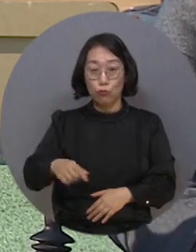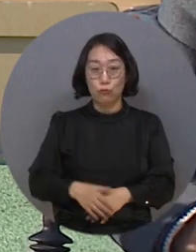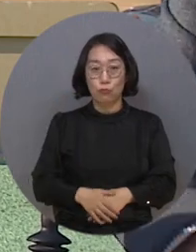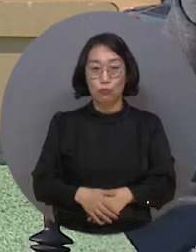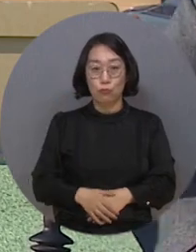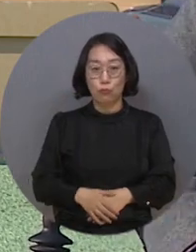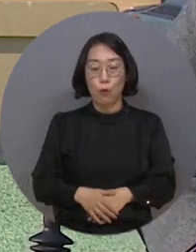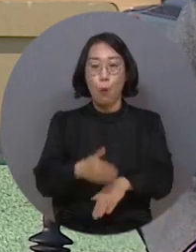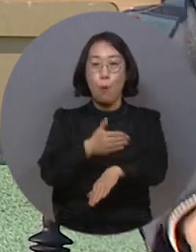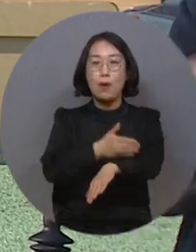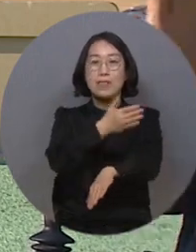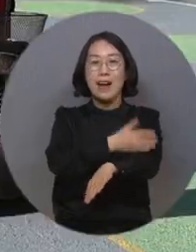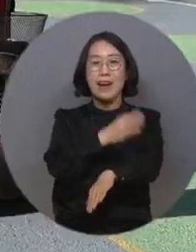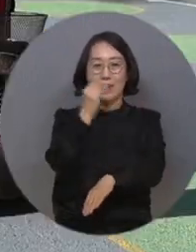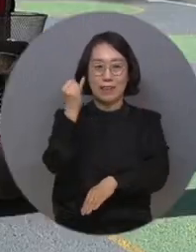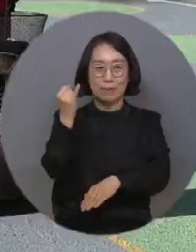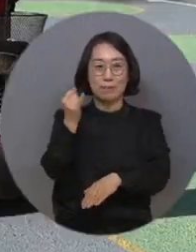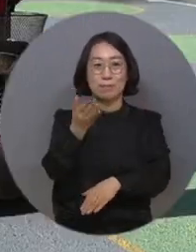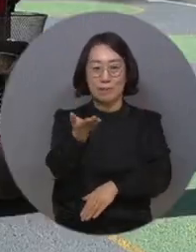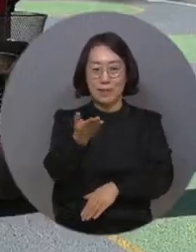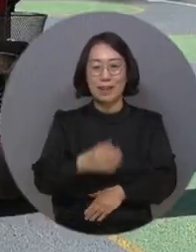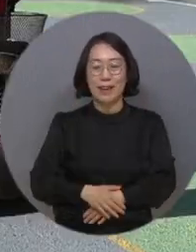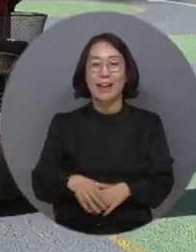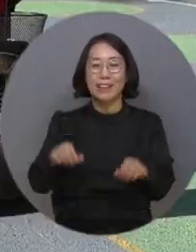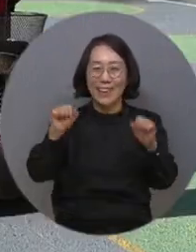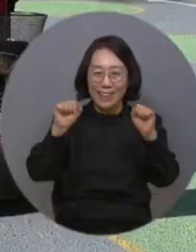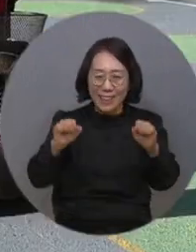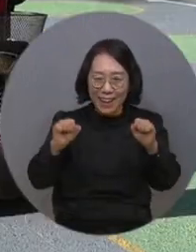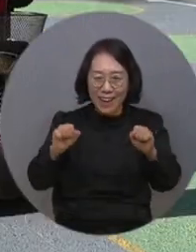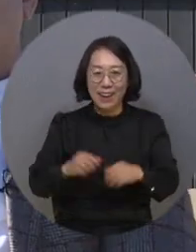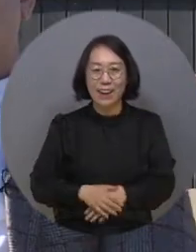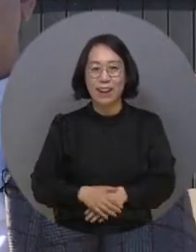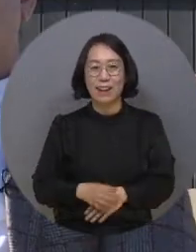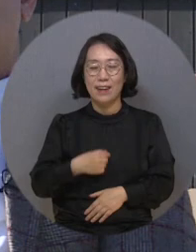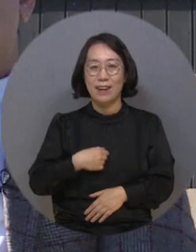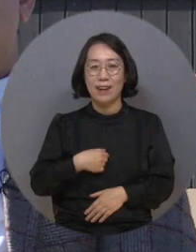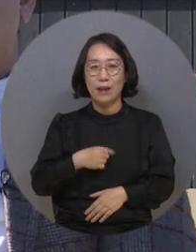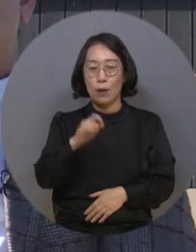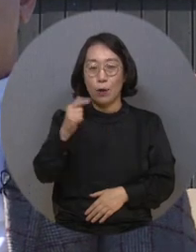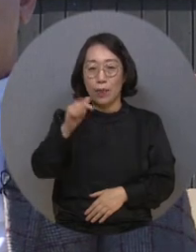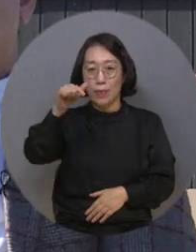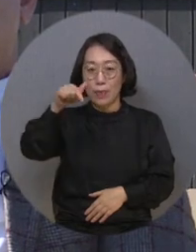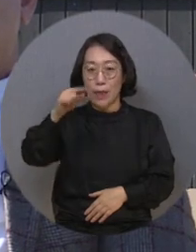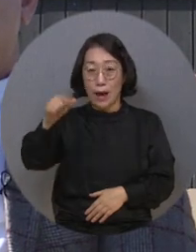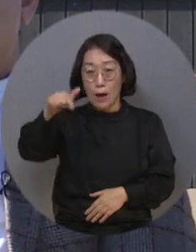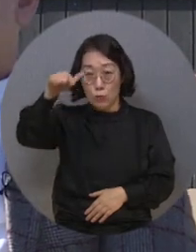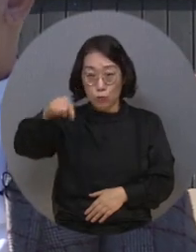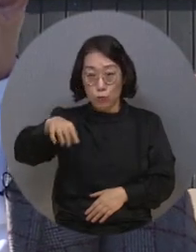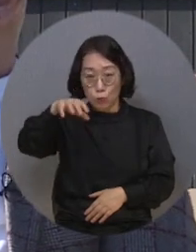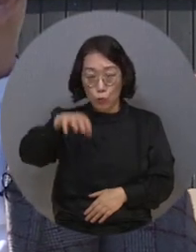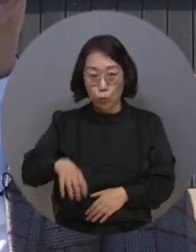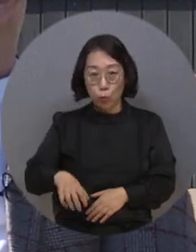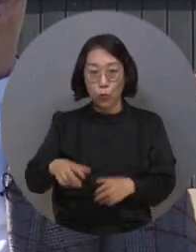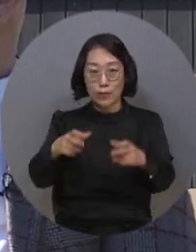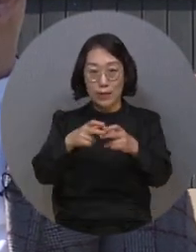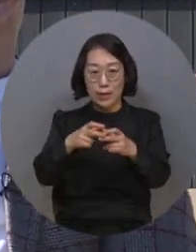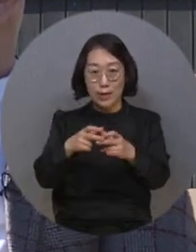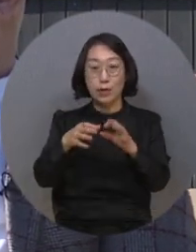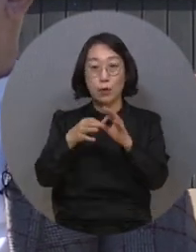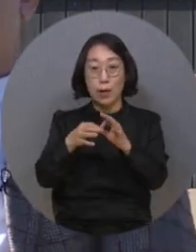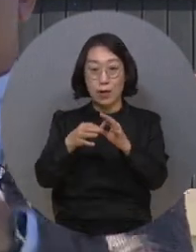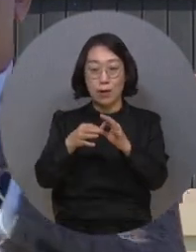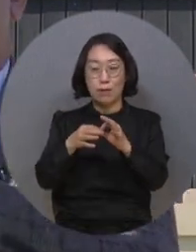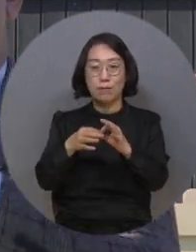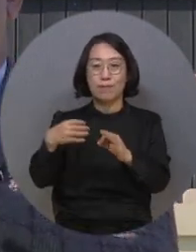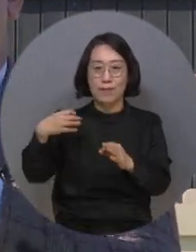고복희 과장입니다. 어서 오십시오. 네, 관악구청 장애인복지과장으로 근무하는